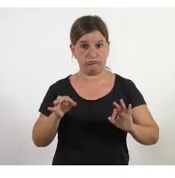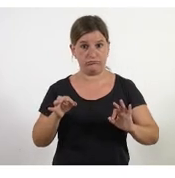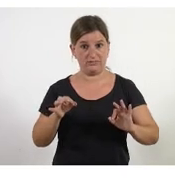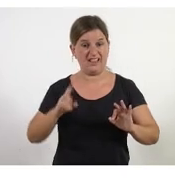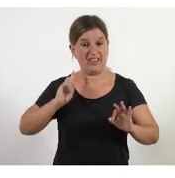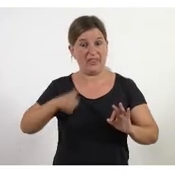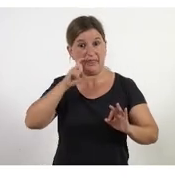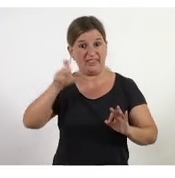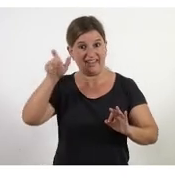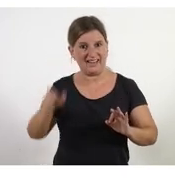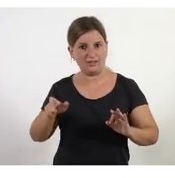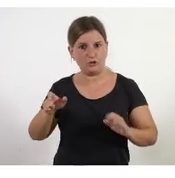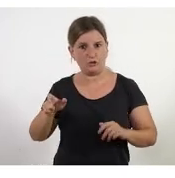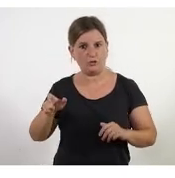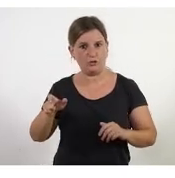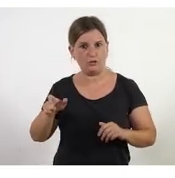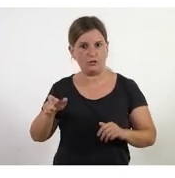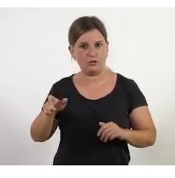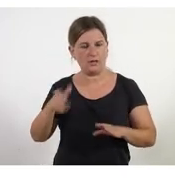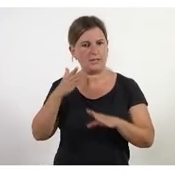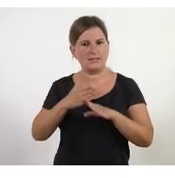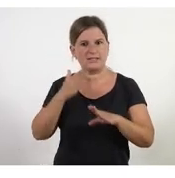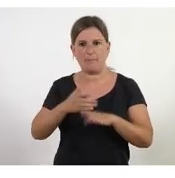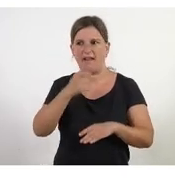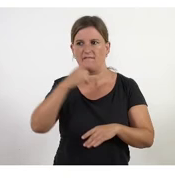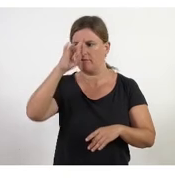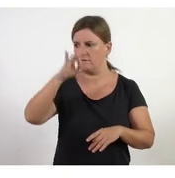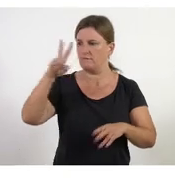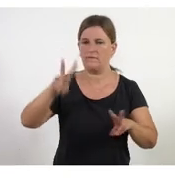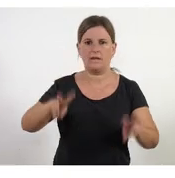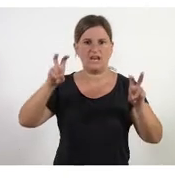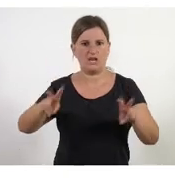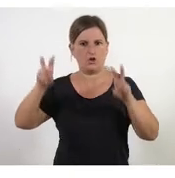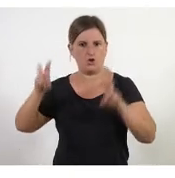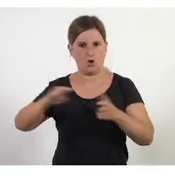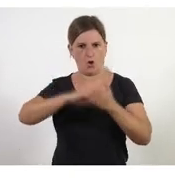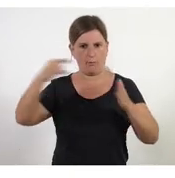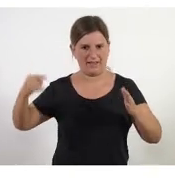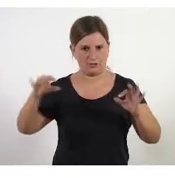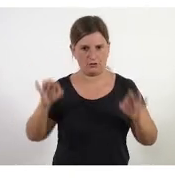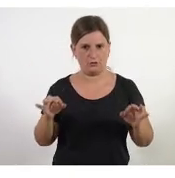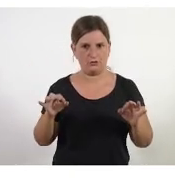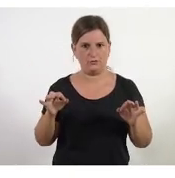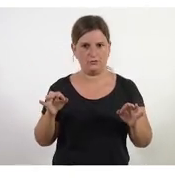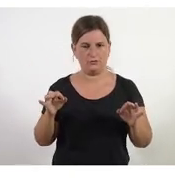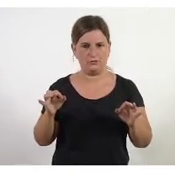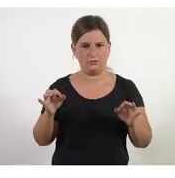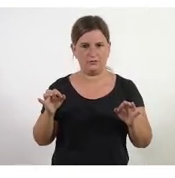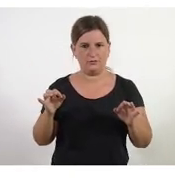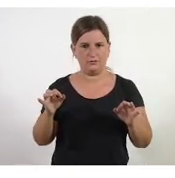és una persona que té sempre un punt d'innovació present en tot el que fa, i